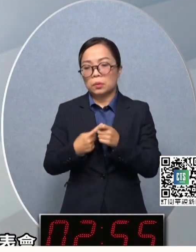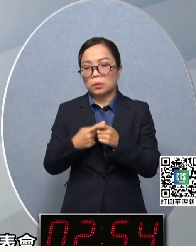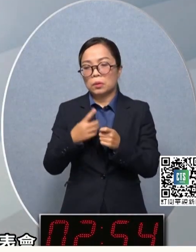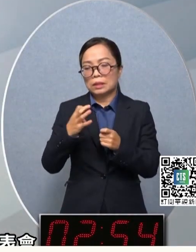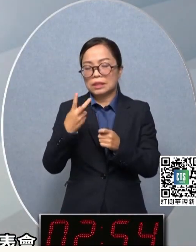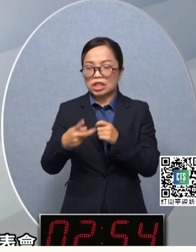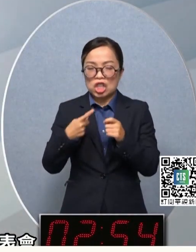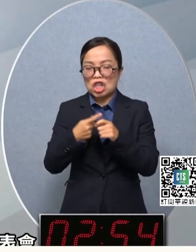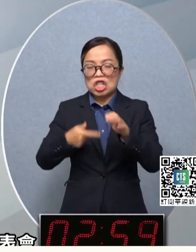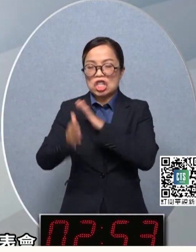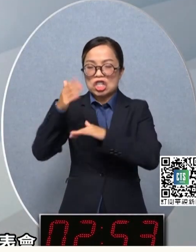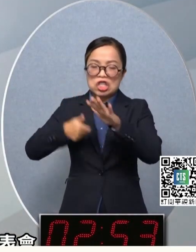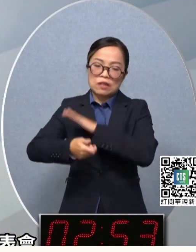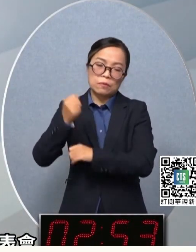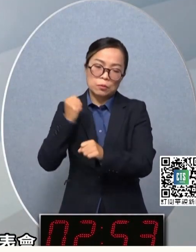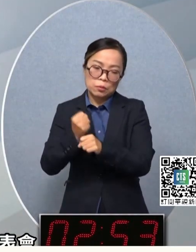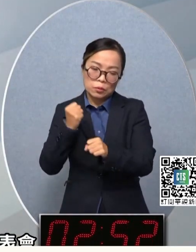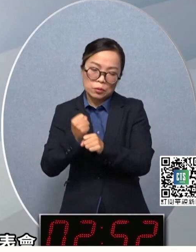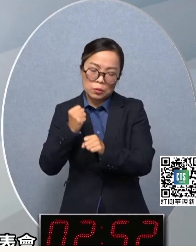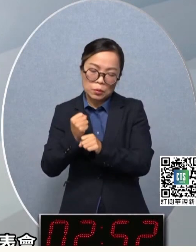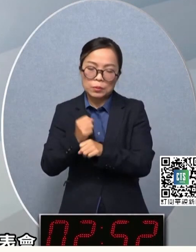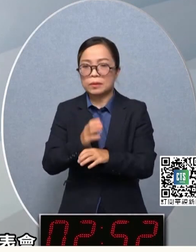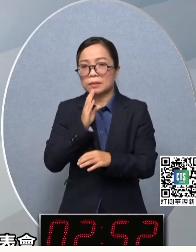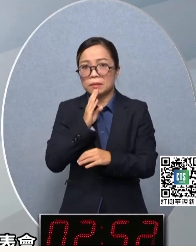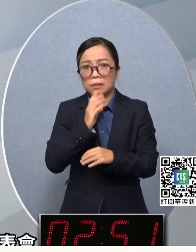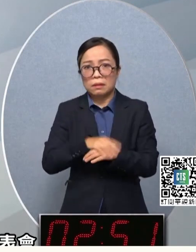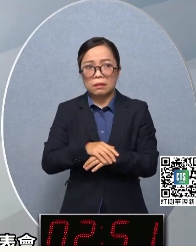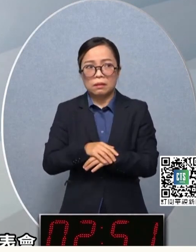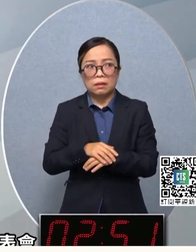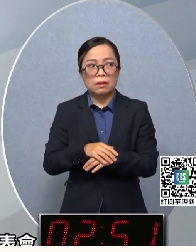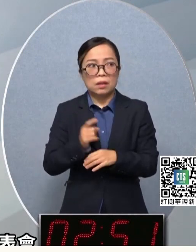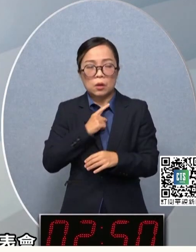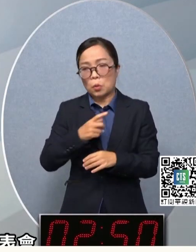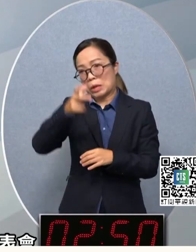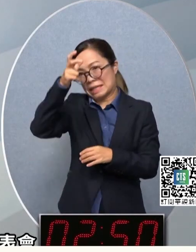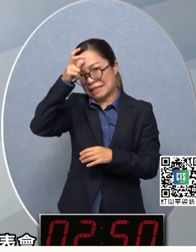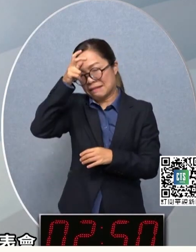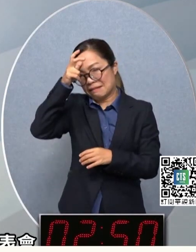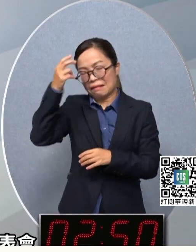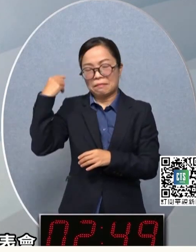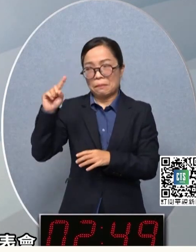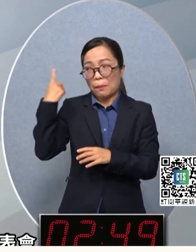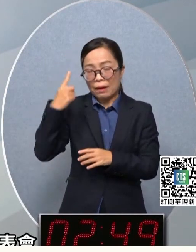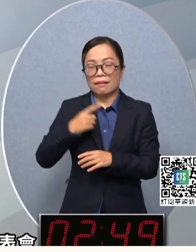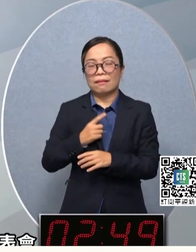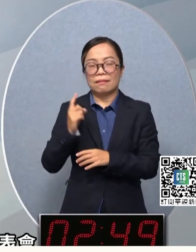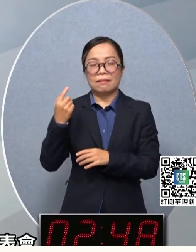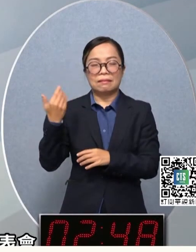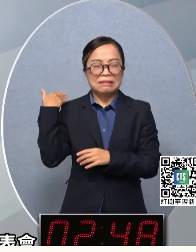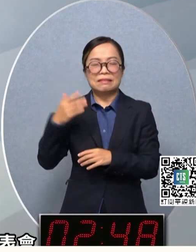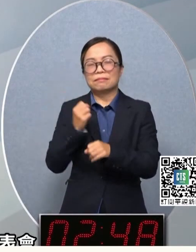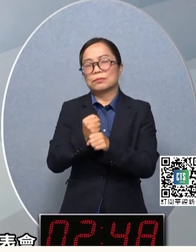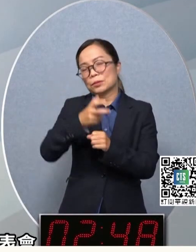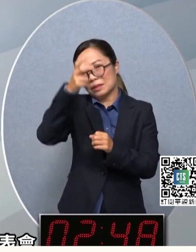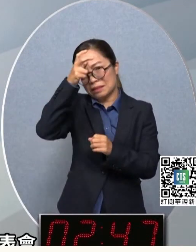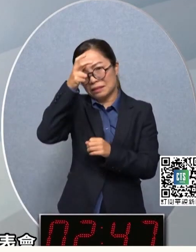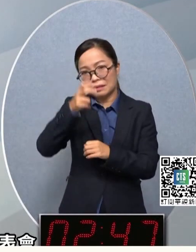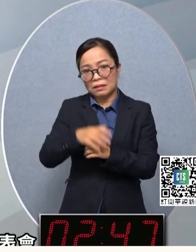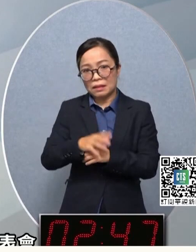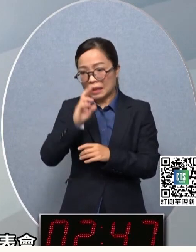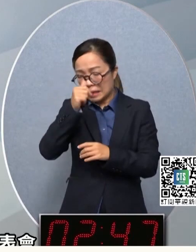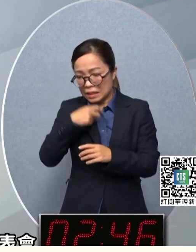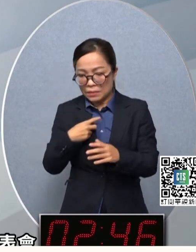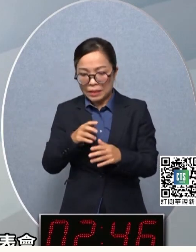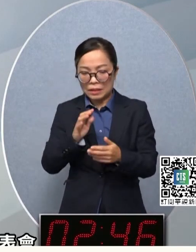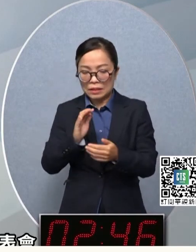职生涯，我虽然不是军人，我是一个警察出身，尤其是第一个。带队打仗